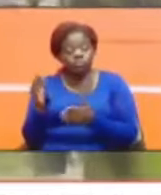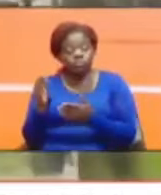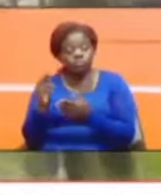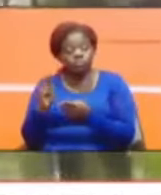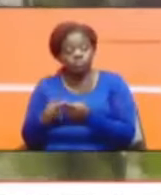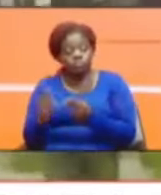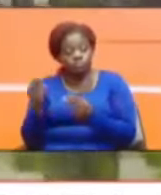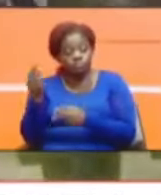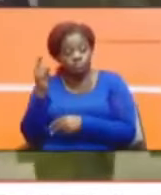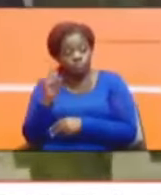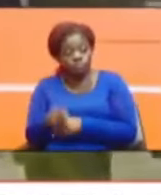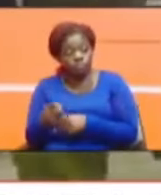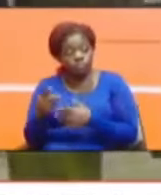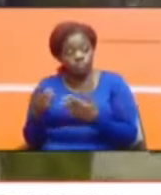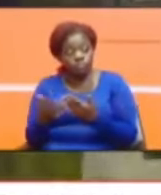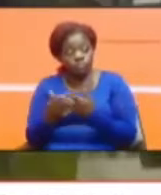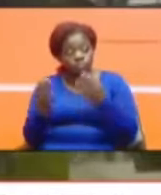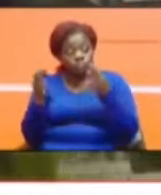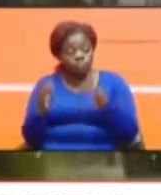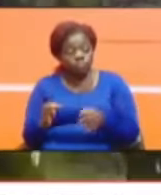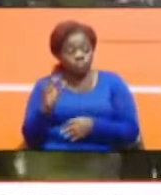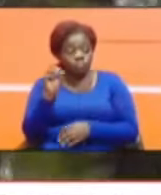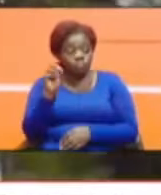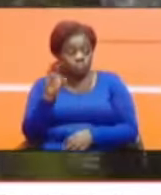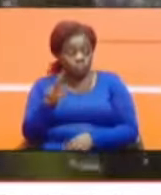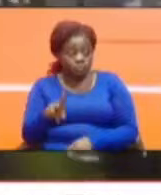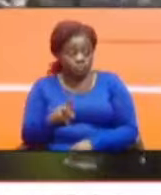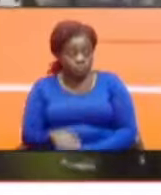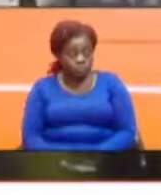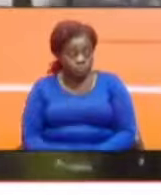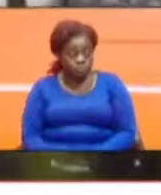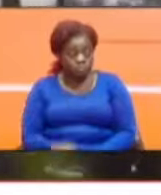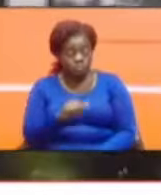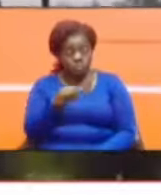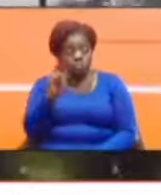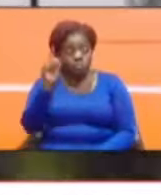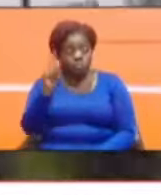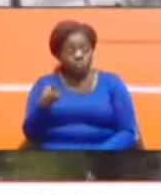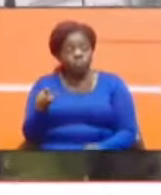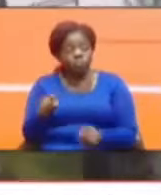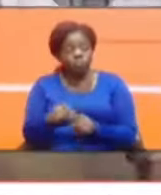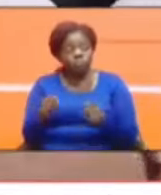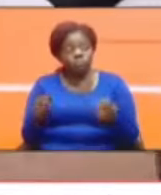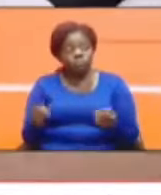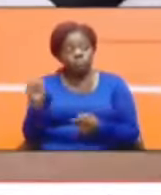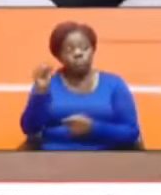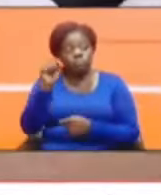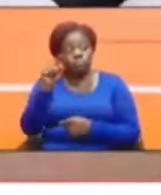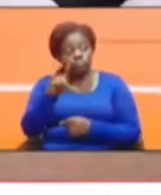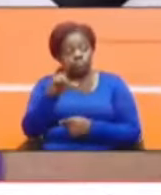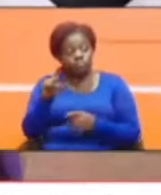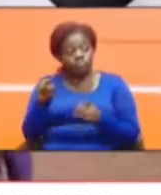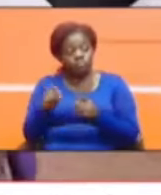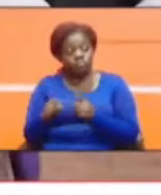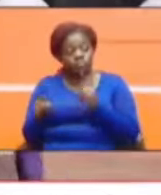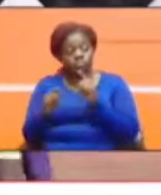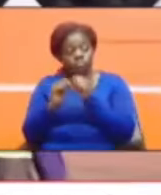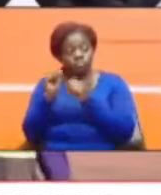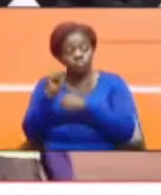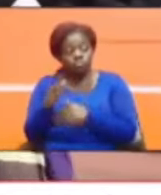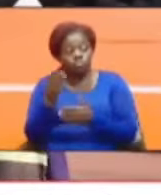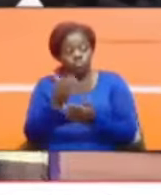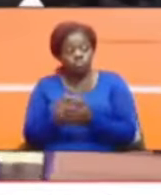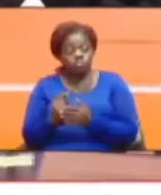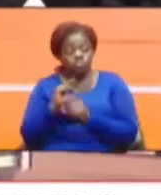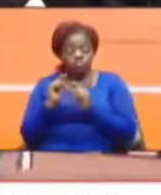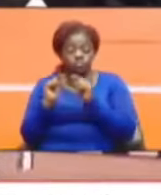olw'okutaano lugenda okutuuka nga buli kimu kiri kawerete. Abalala abatuusi be ba Steel and Tube era nga twogeddeko nabo ne basaba